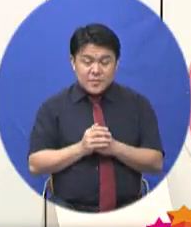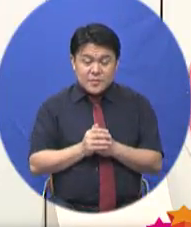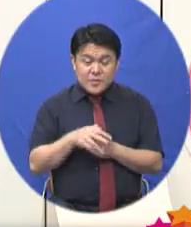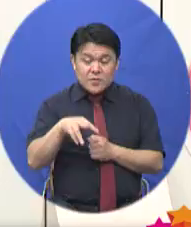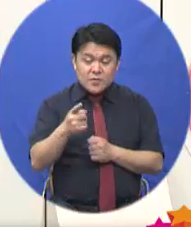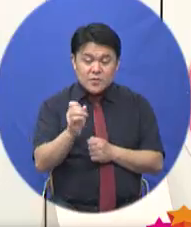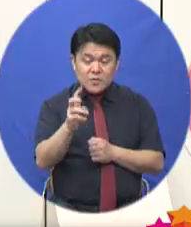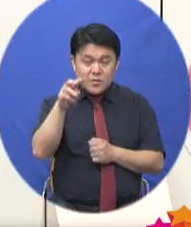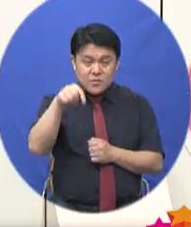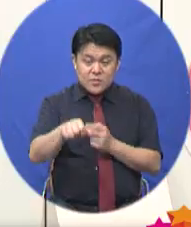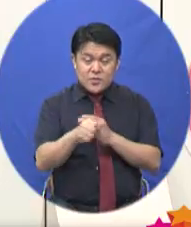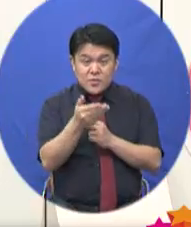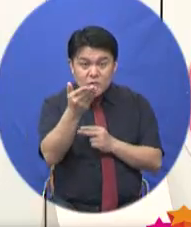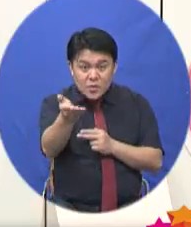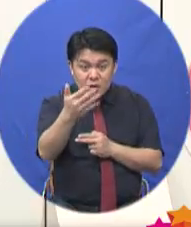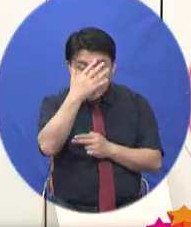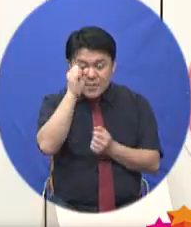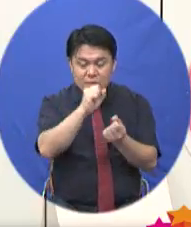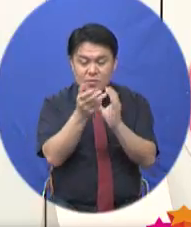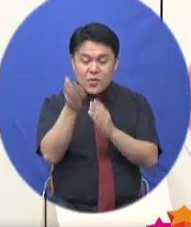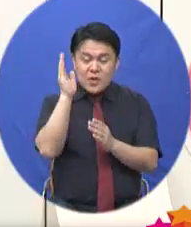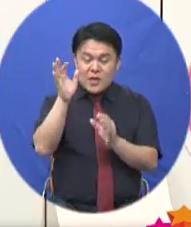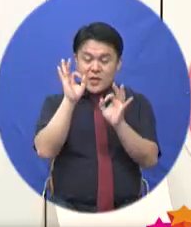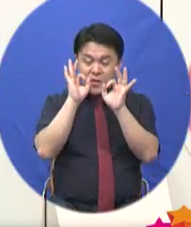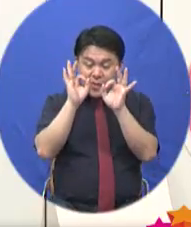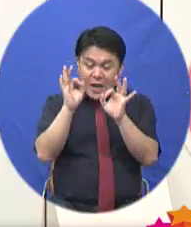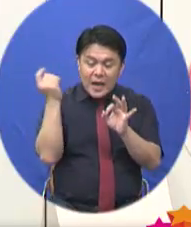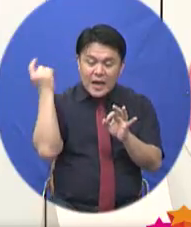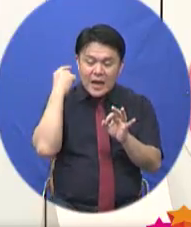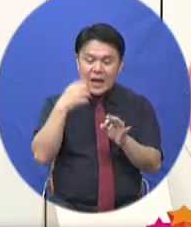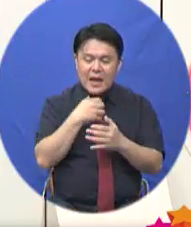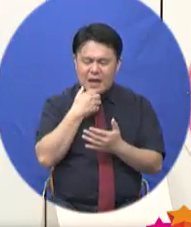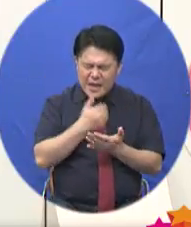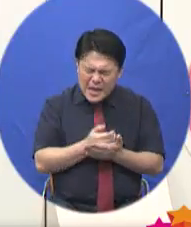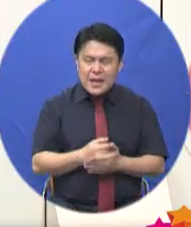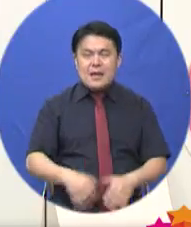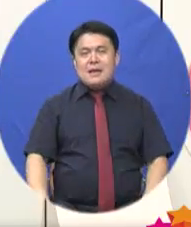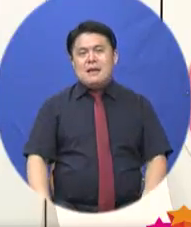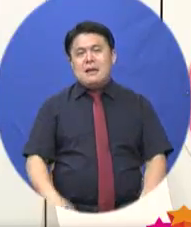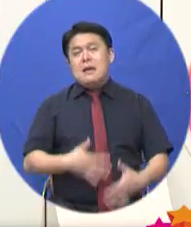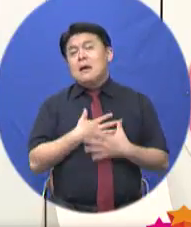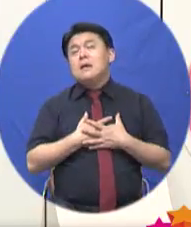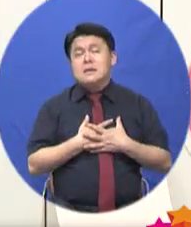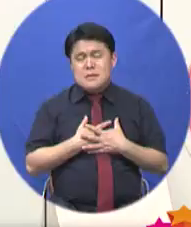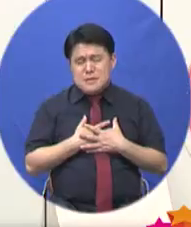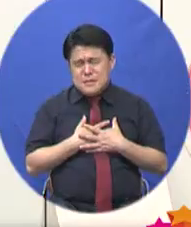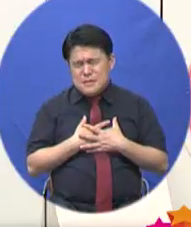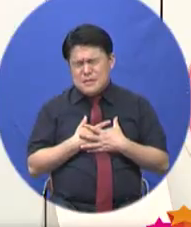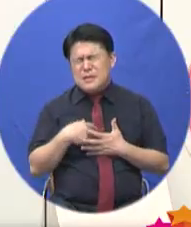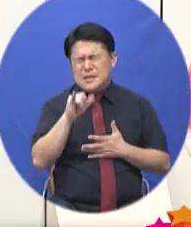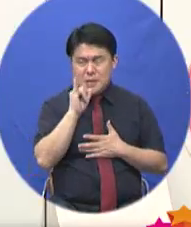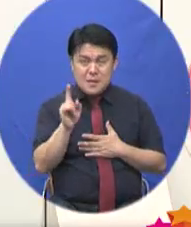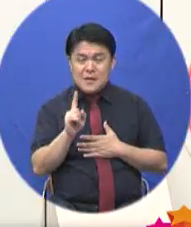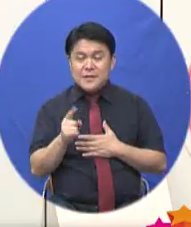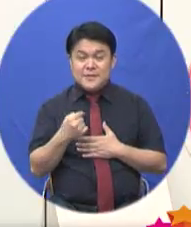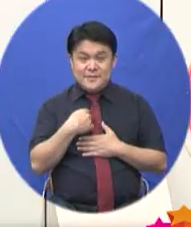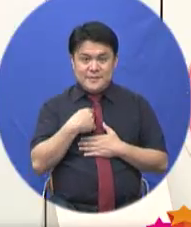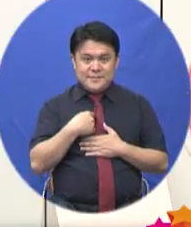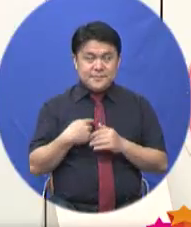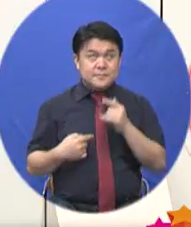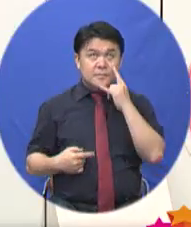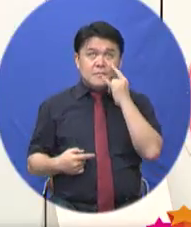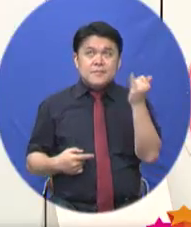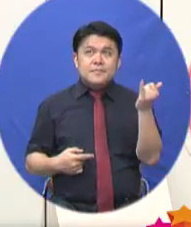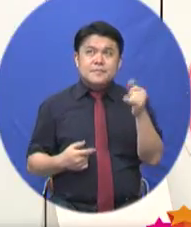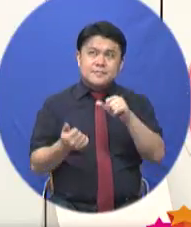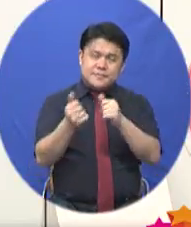그 저 할미꽃 사연. 네. 정말 참 감동했고요. 네. 진짜 가슴을 울려요. 네. 네. 저도